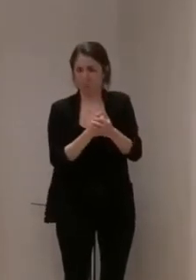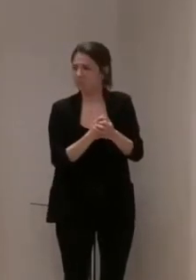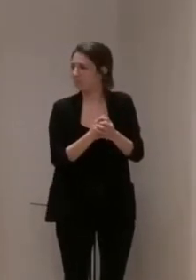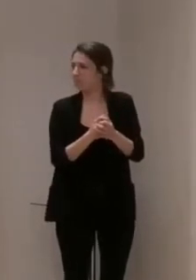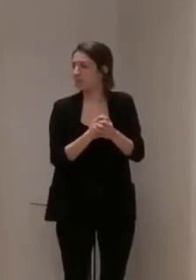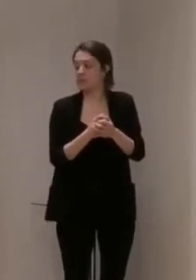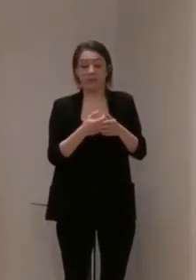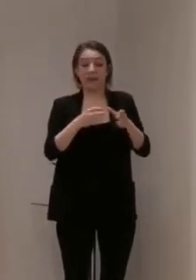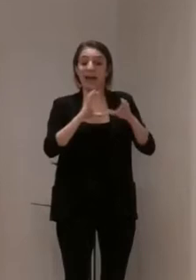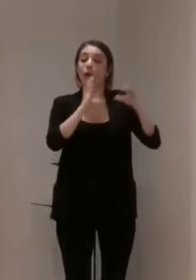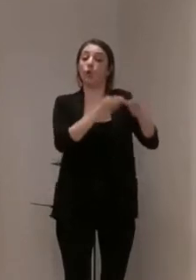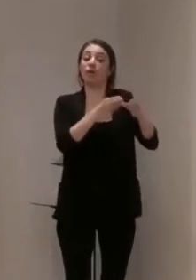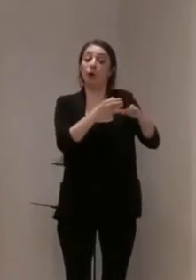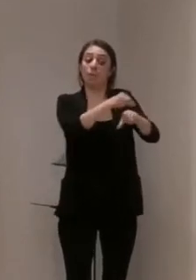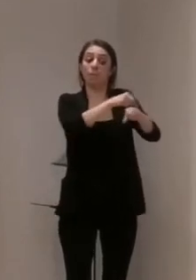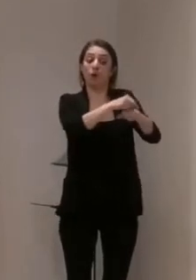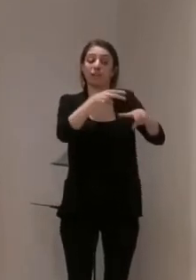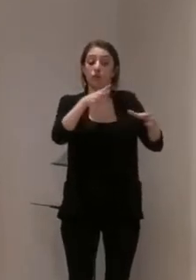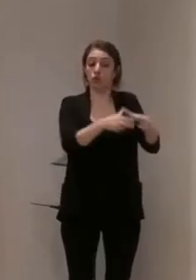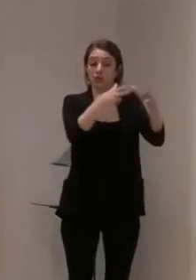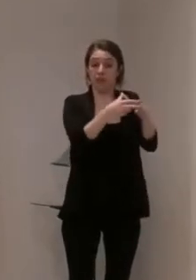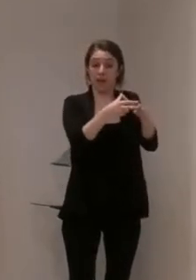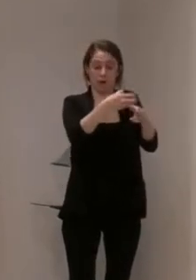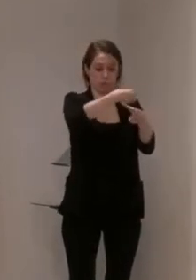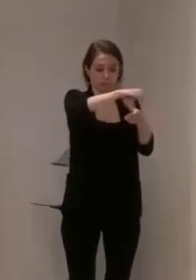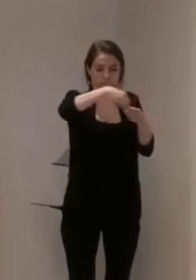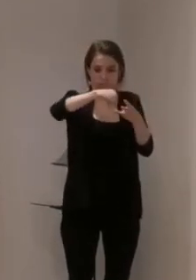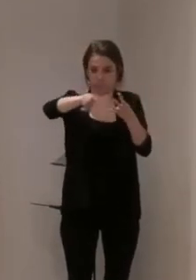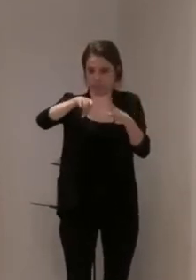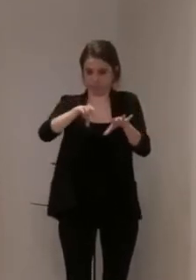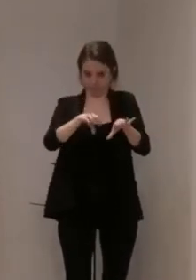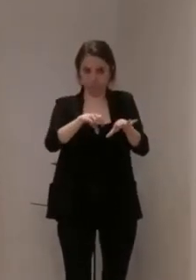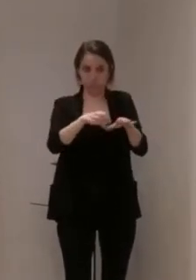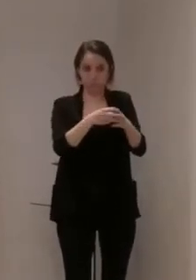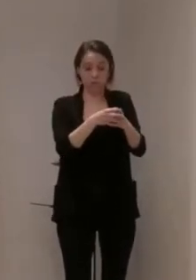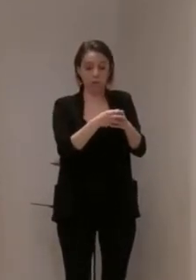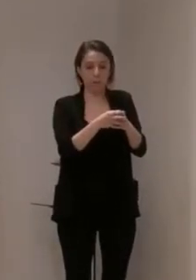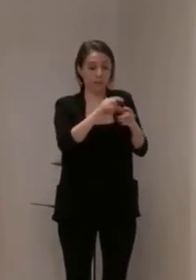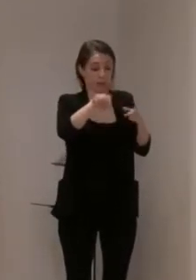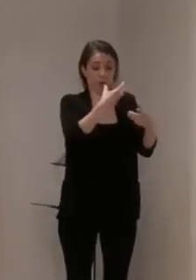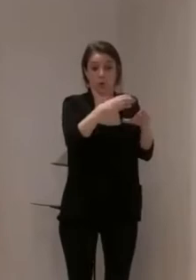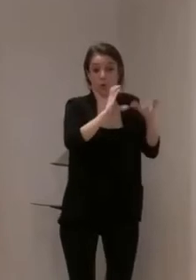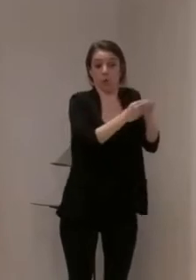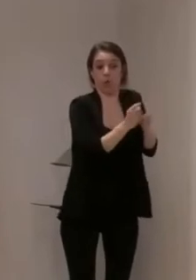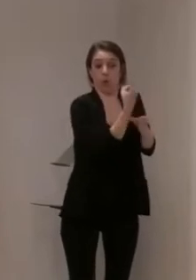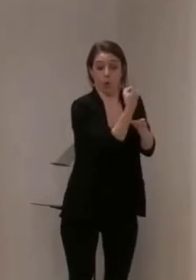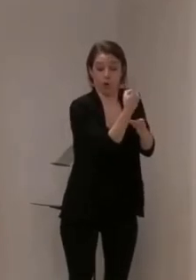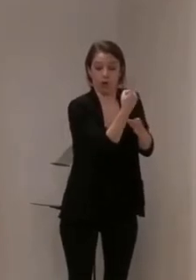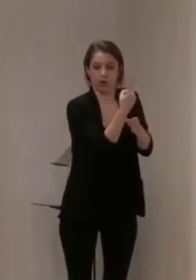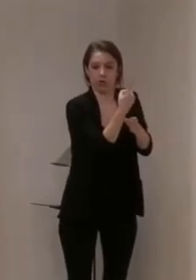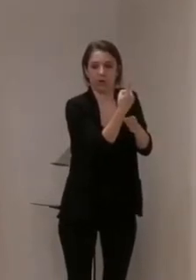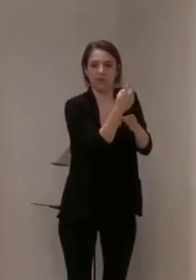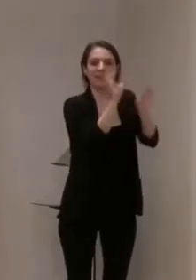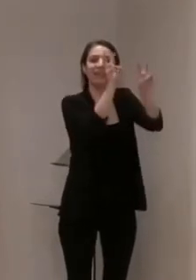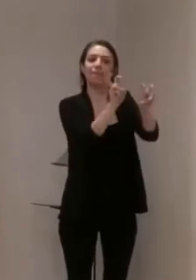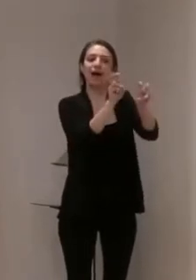La brigada político-social estava dividida per grups. El grup 1 era d'afers